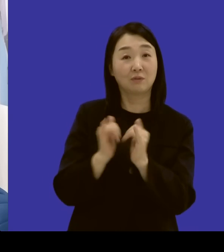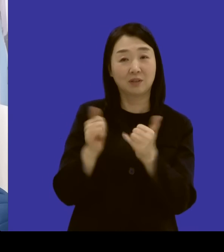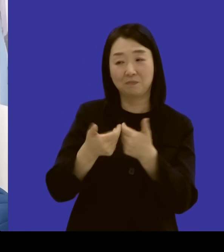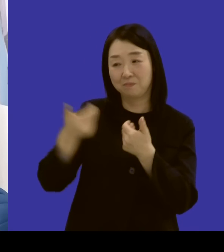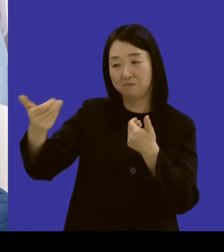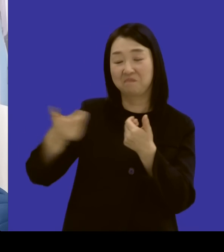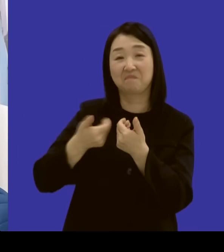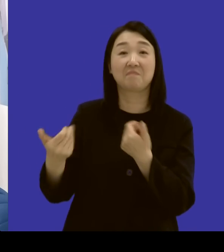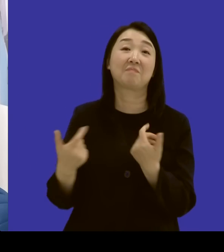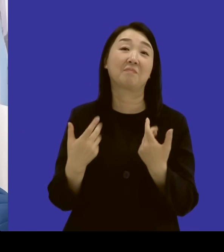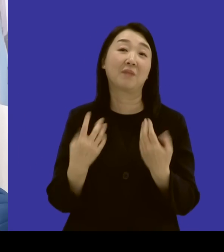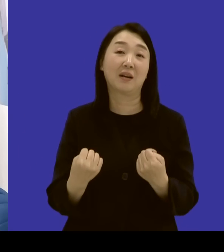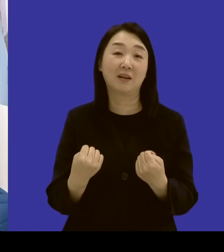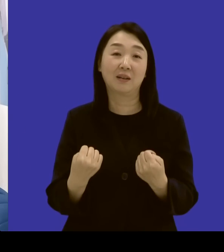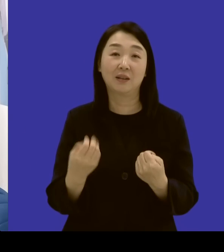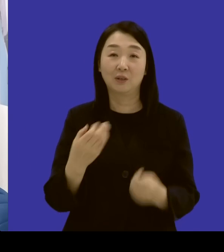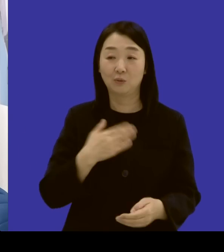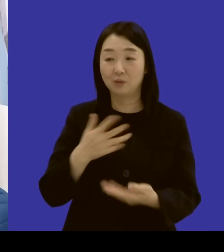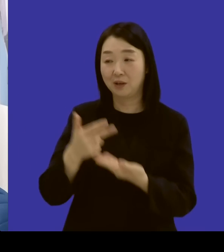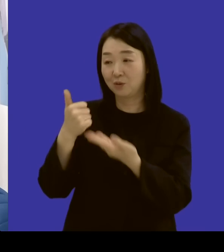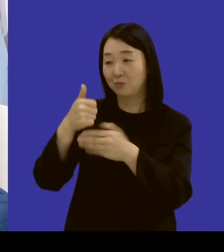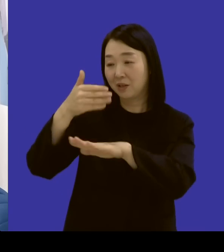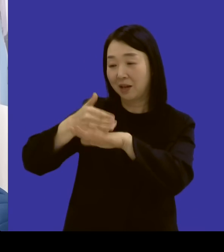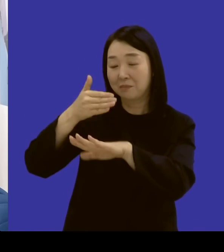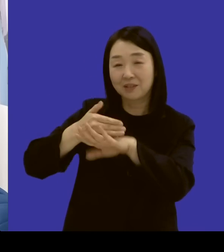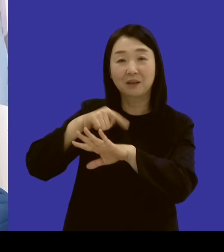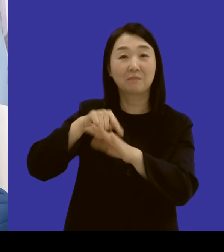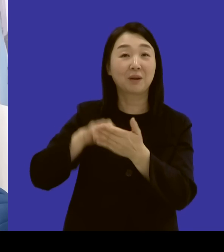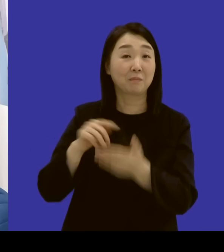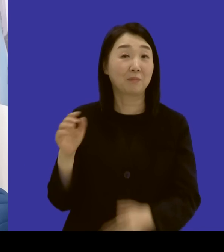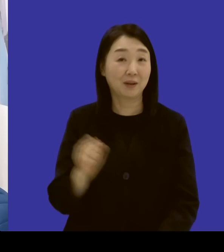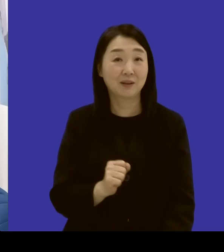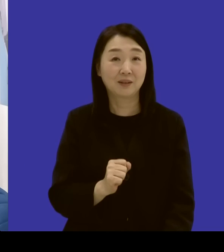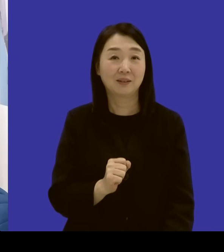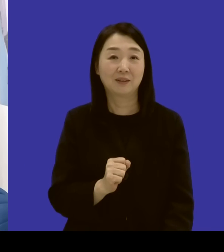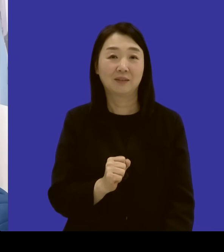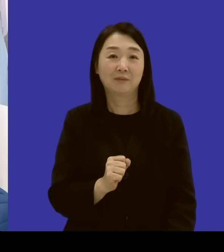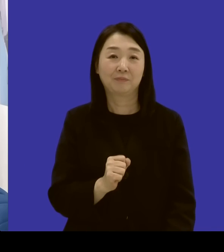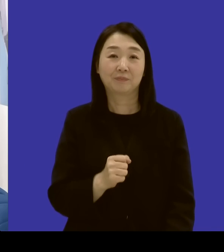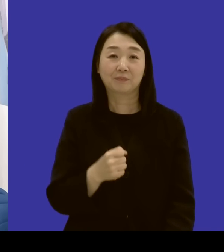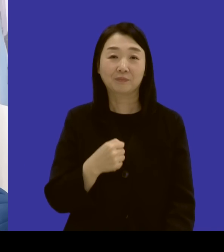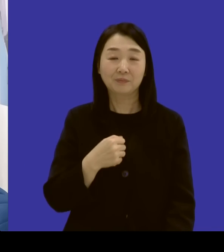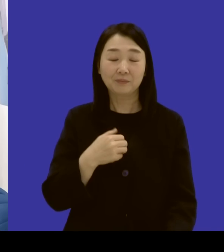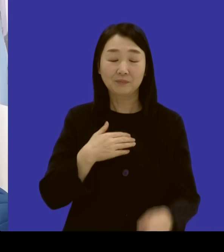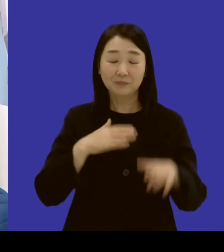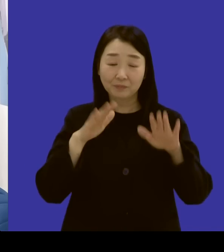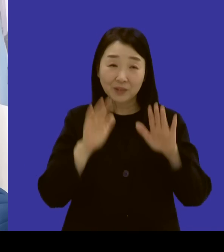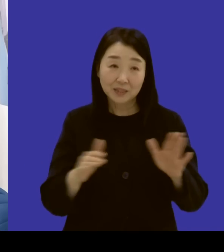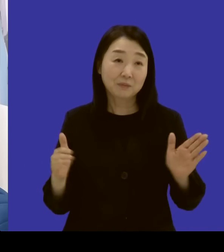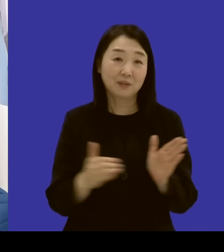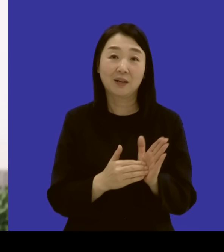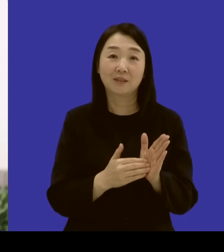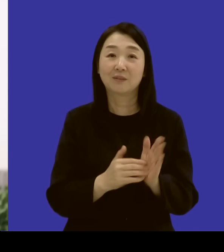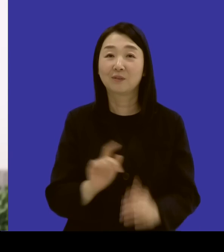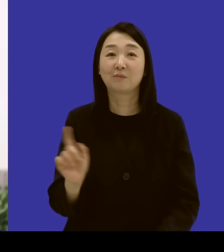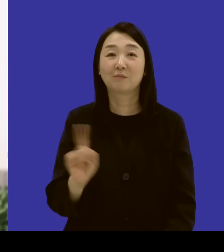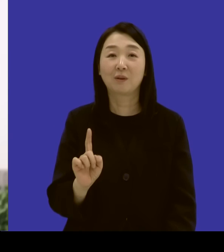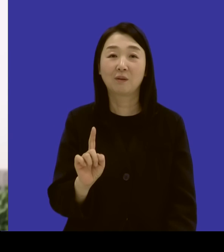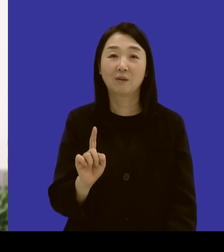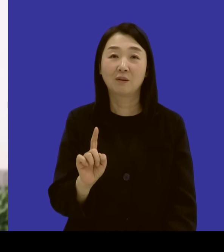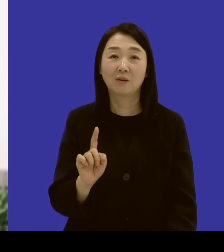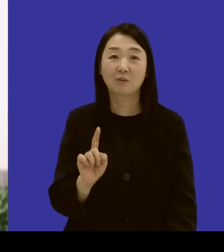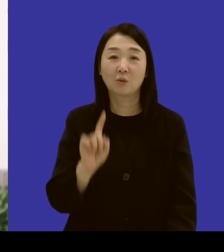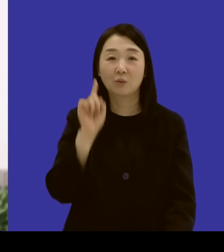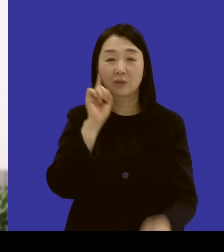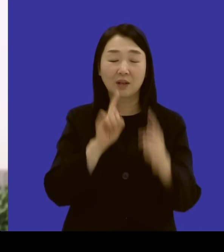떠나 보내면서 예. 또 제가 주님께 감사드리는 마음으로 예. 저의 오늘이 있기까지는 그 아픔이